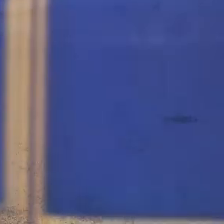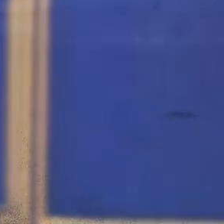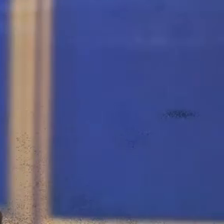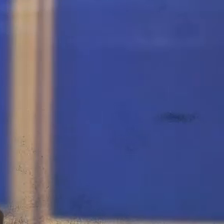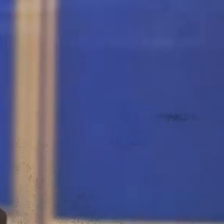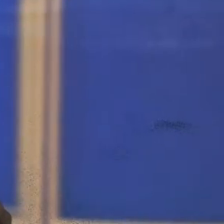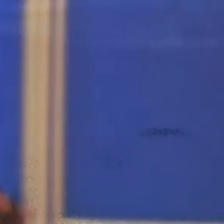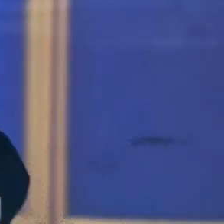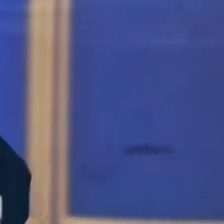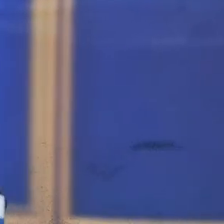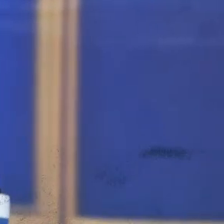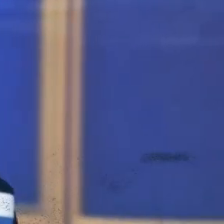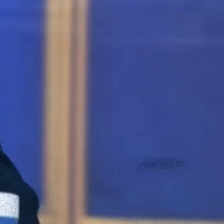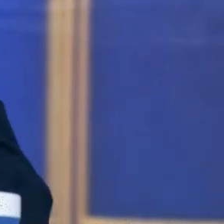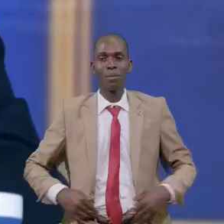mais